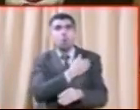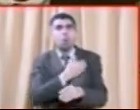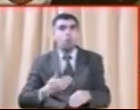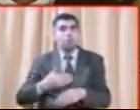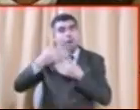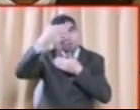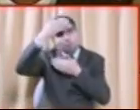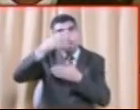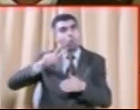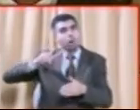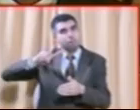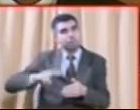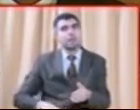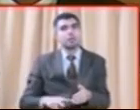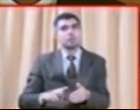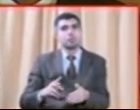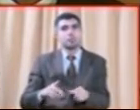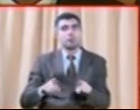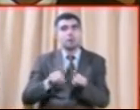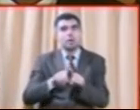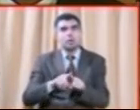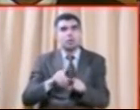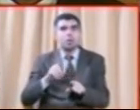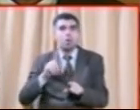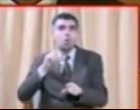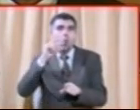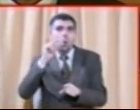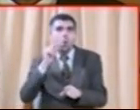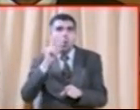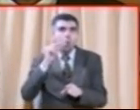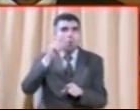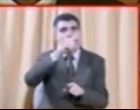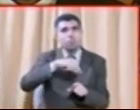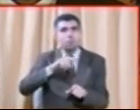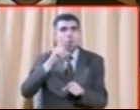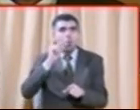في الموضوع ديال الاعتداء على الأخ والمواطن الصالح رزق الله من جماعة